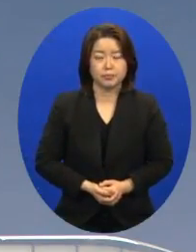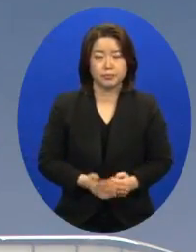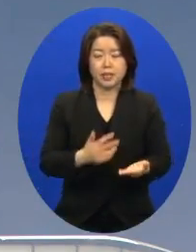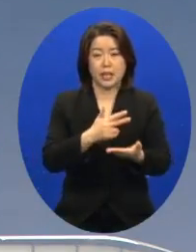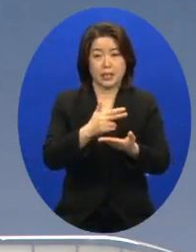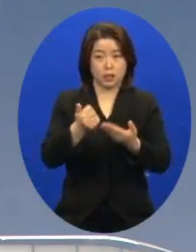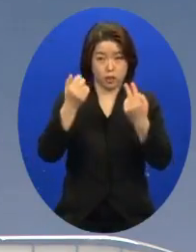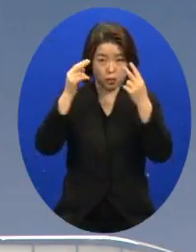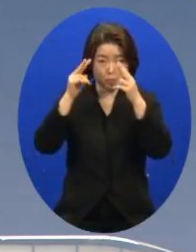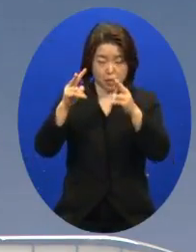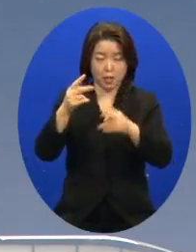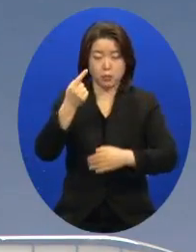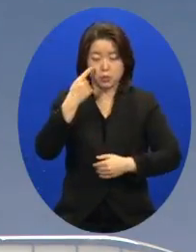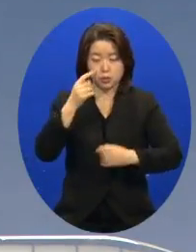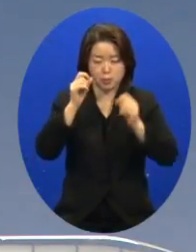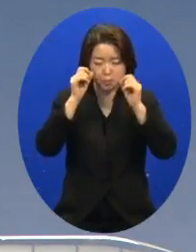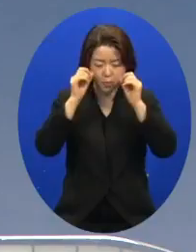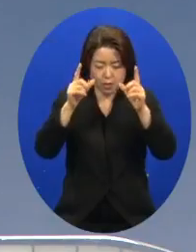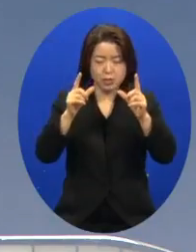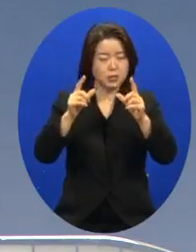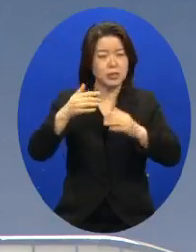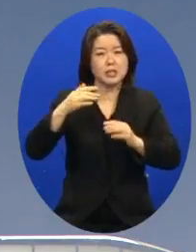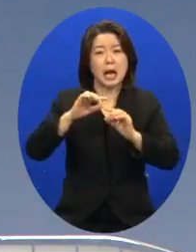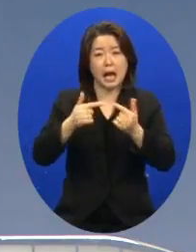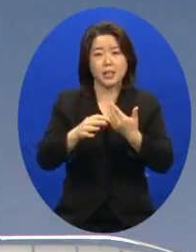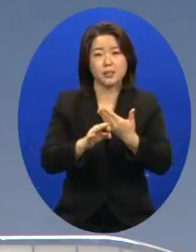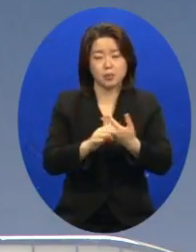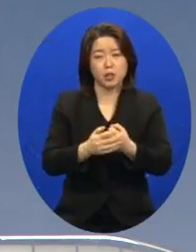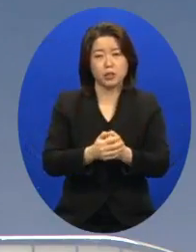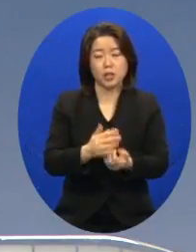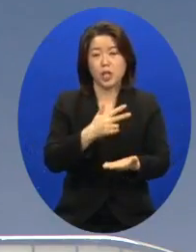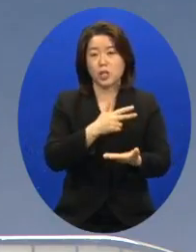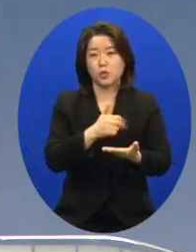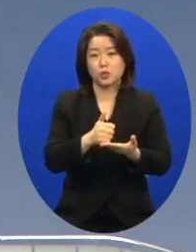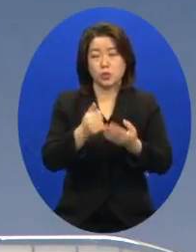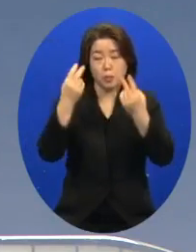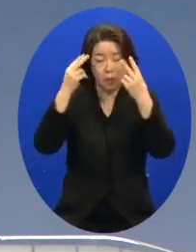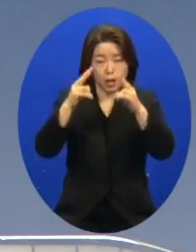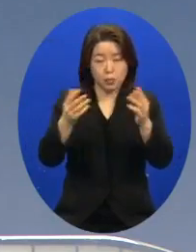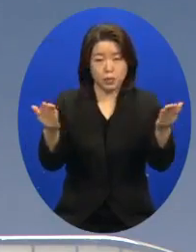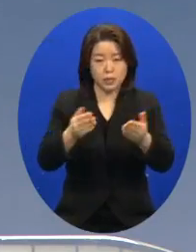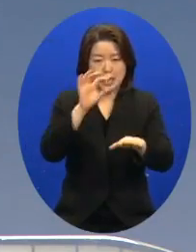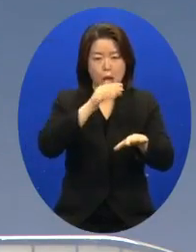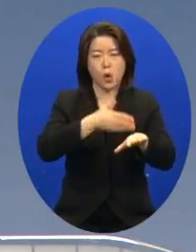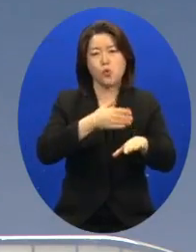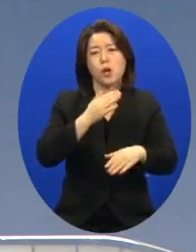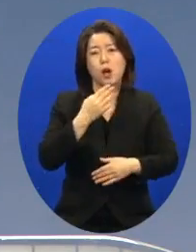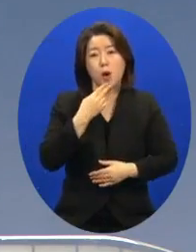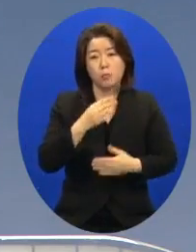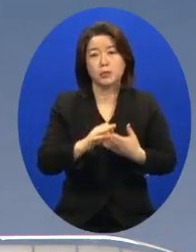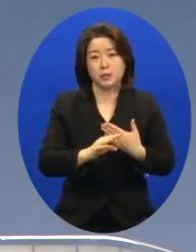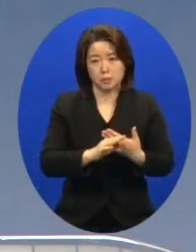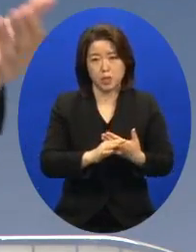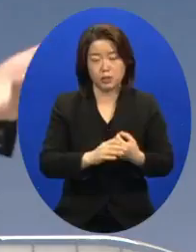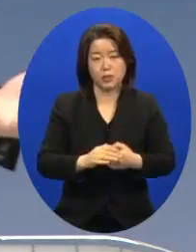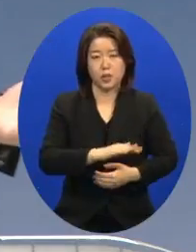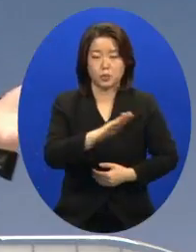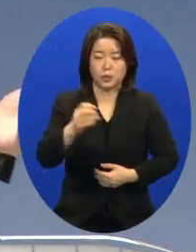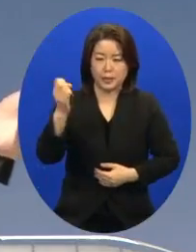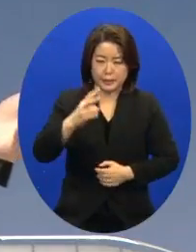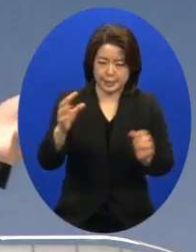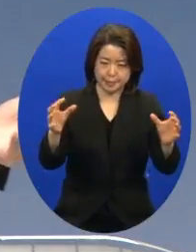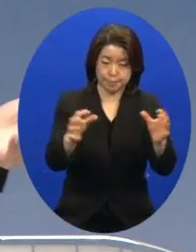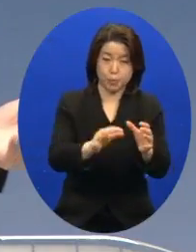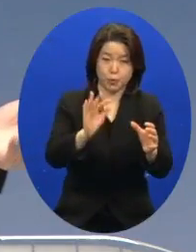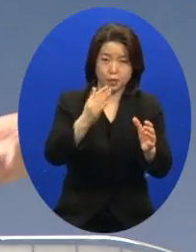주님을 바라보는 눈이 분명히 또 이어지지 않고 주님을 바라보는 일에 대해서 훈련되지 않으면 우리가 다시 모이게